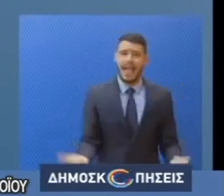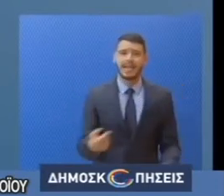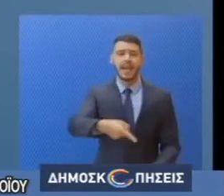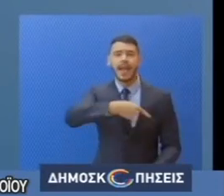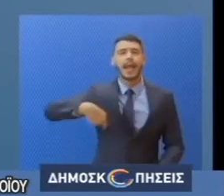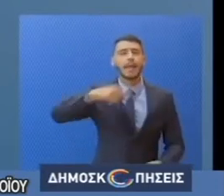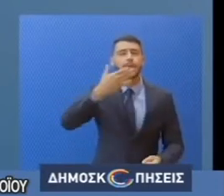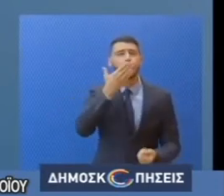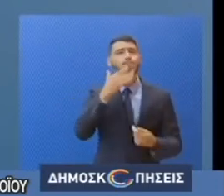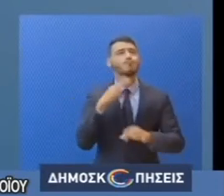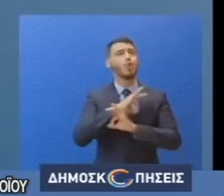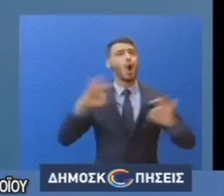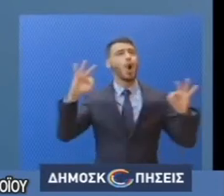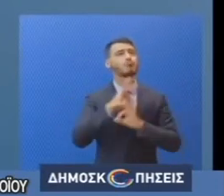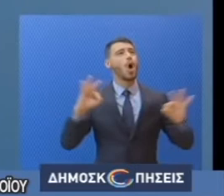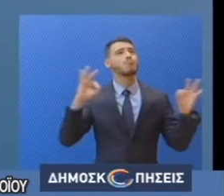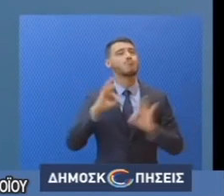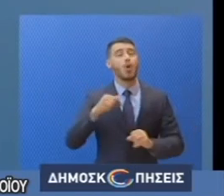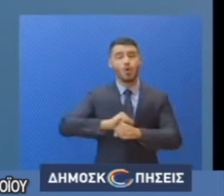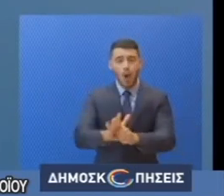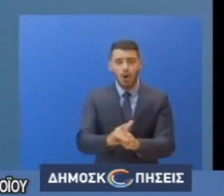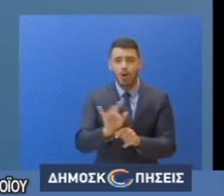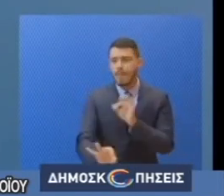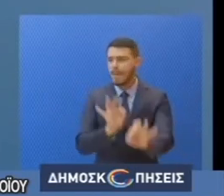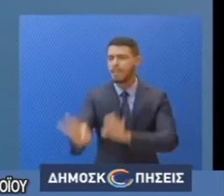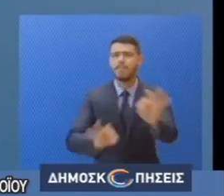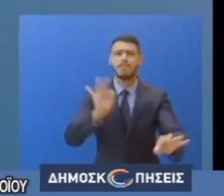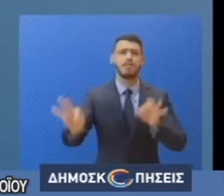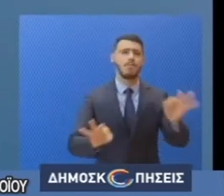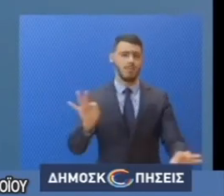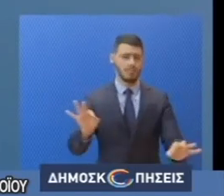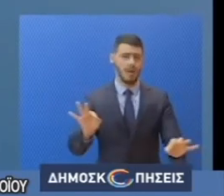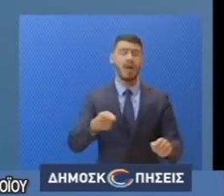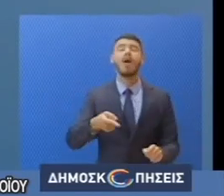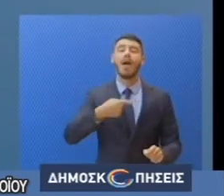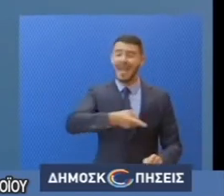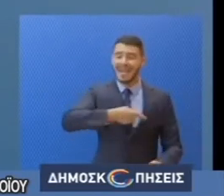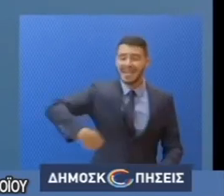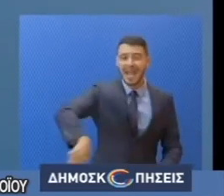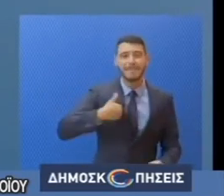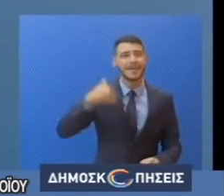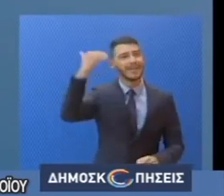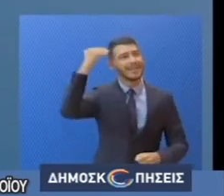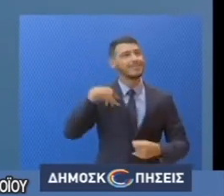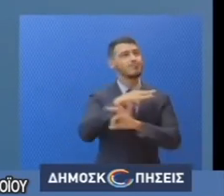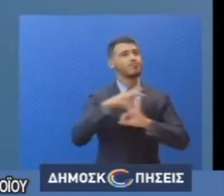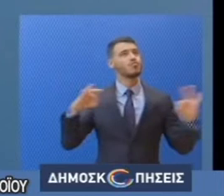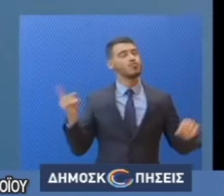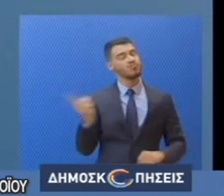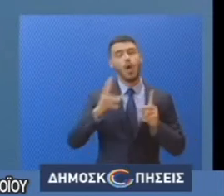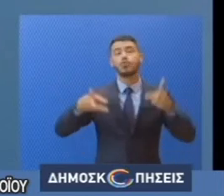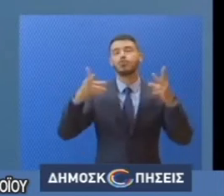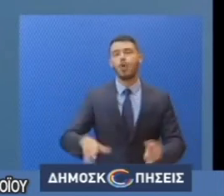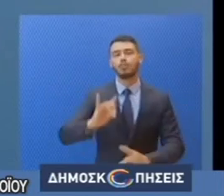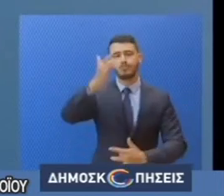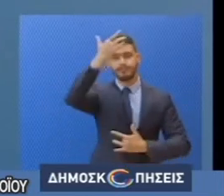χαλάρωσης. Είναι λοιπόν επιτακτική ανάγκη να βάλουμε φρένο στον επικίνδυνο εφησυχασμό. Γι' αυτό, σήμερα το